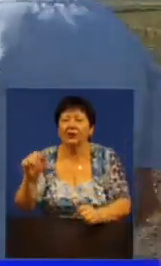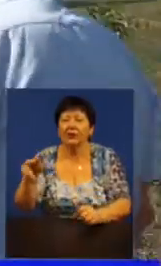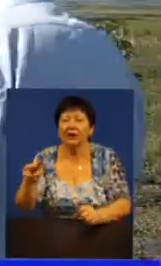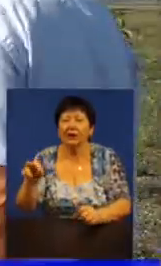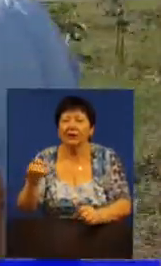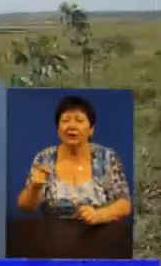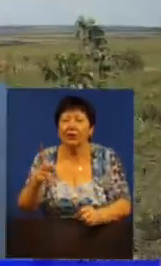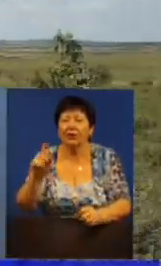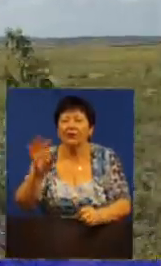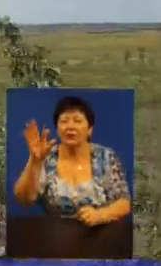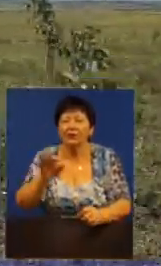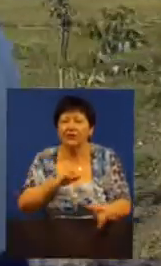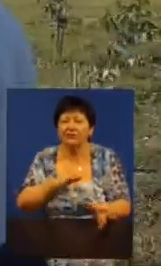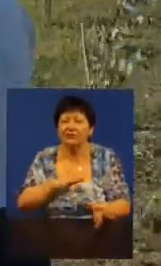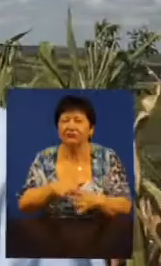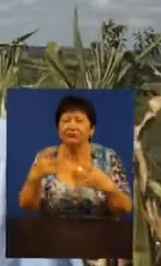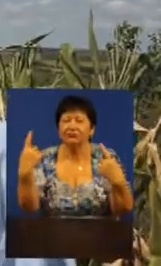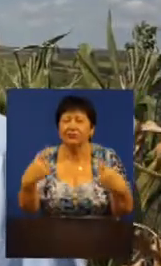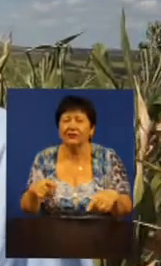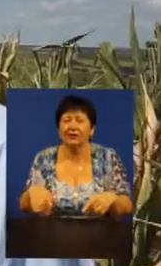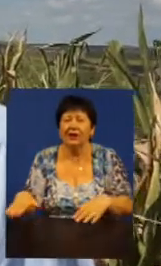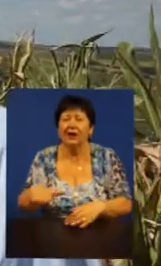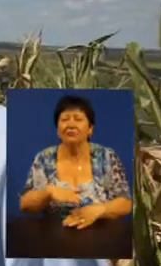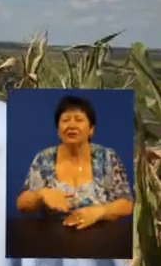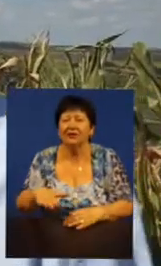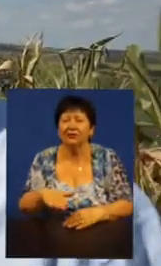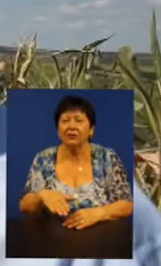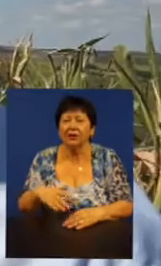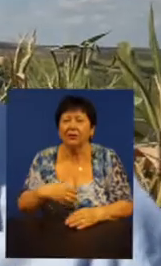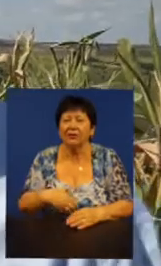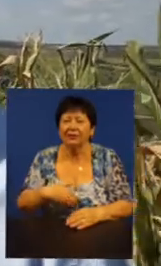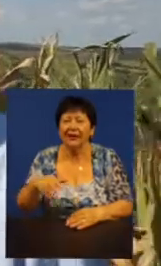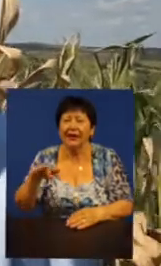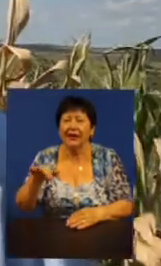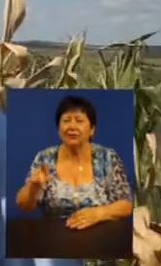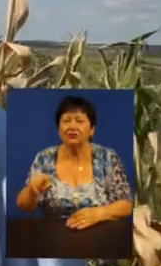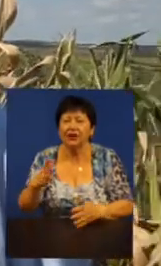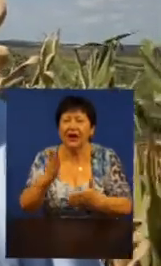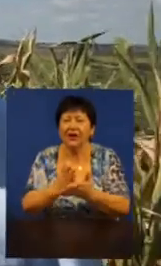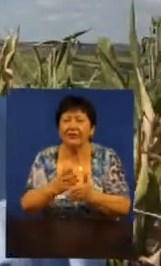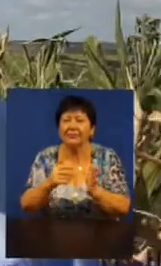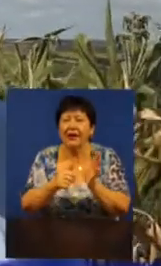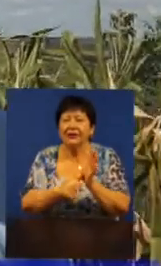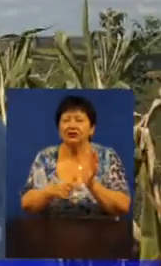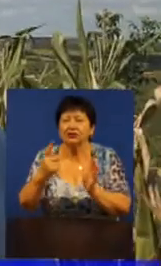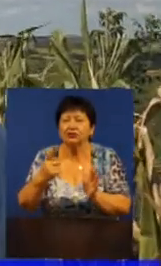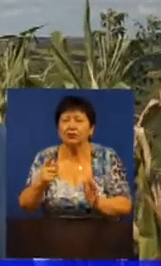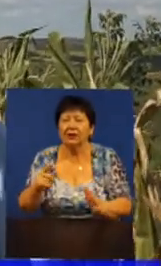100% afectați de secetă. Teritoria primăriei Ialpujel avem 61 de hectare de